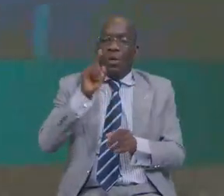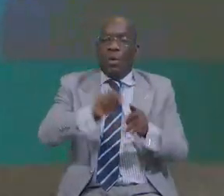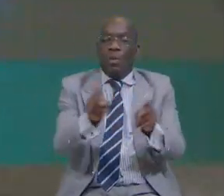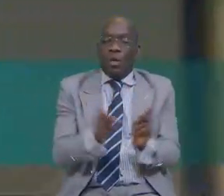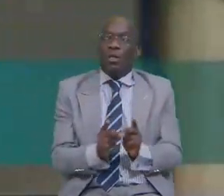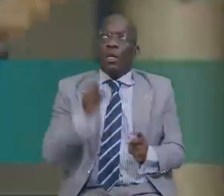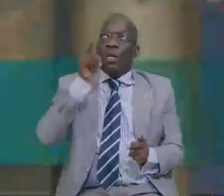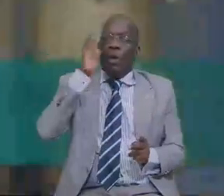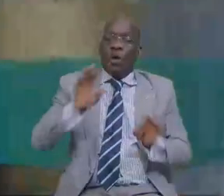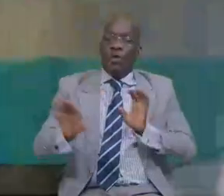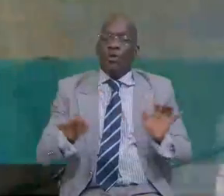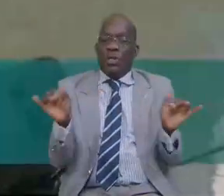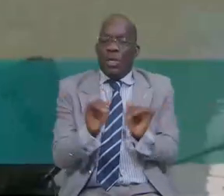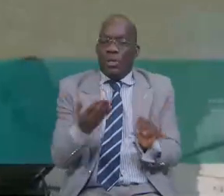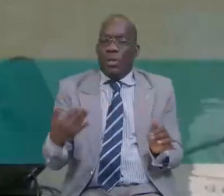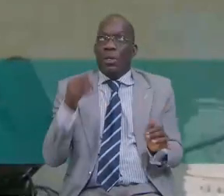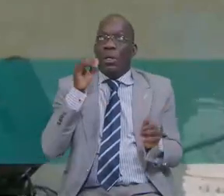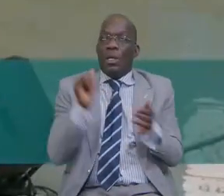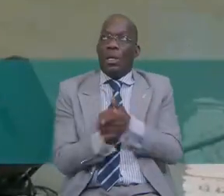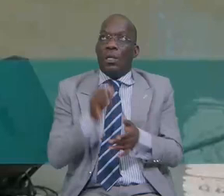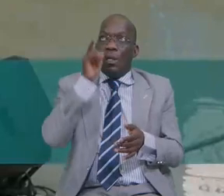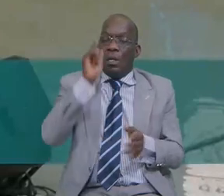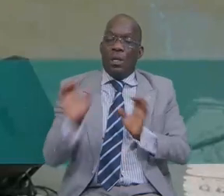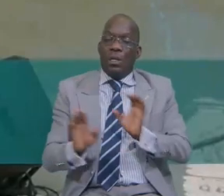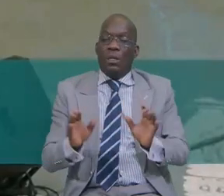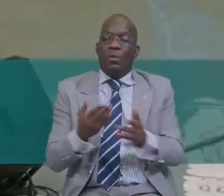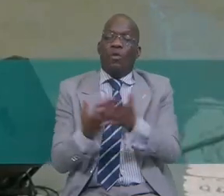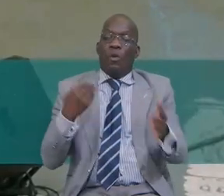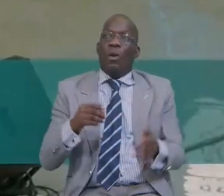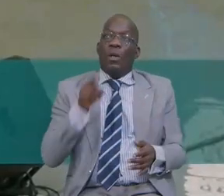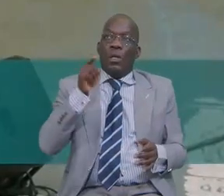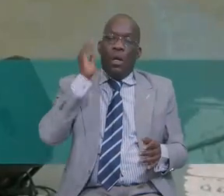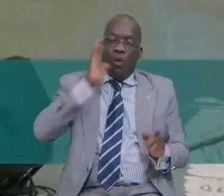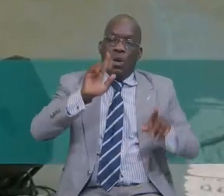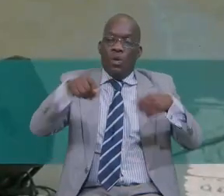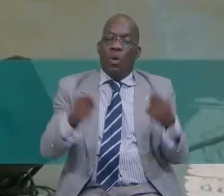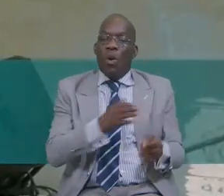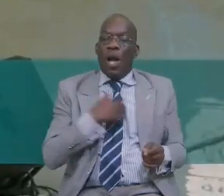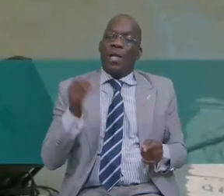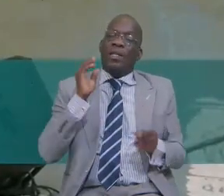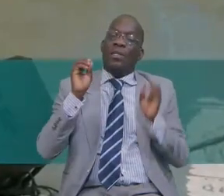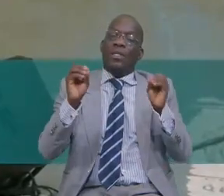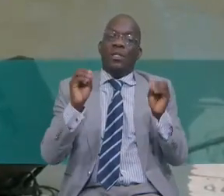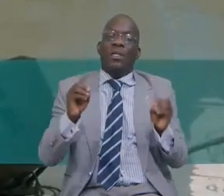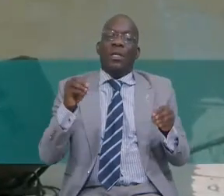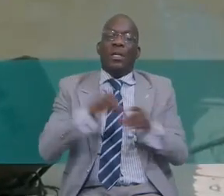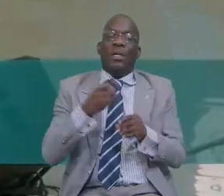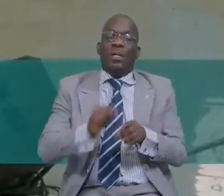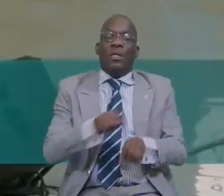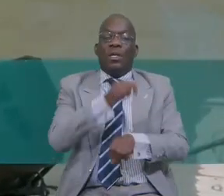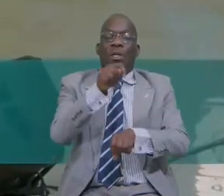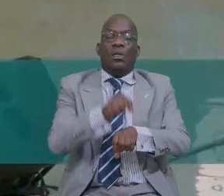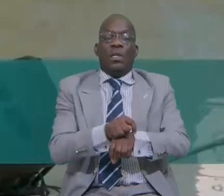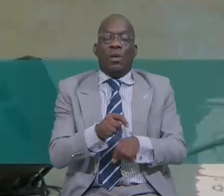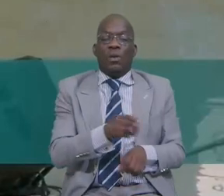faisait avant. Il ira de lieu en lieu dans les villes et les villages. Et qu'est-ce qu'il sera en train de faire? Enseignant dans les